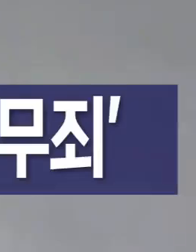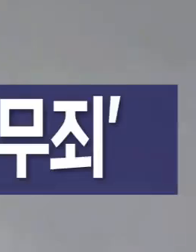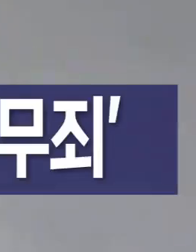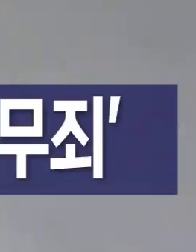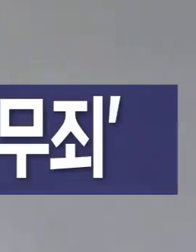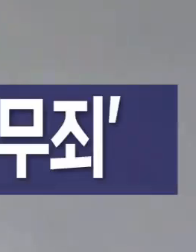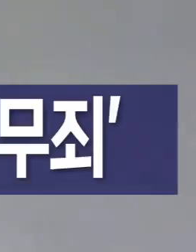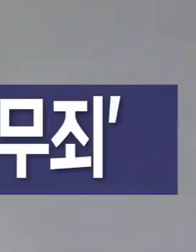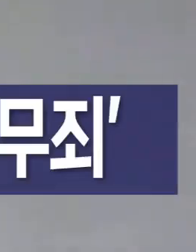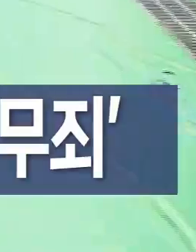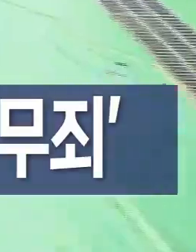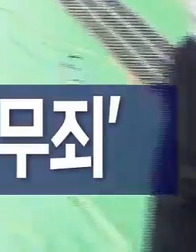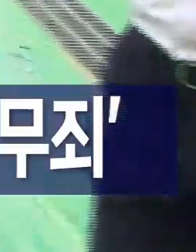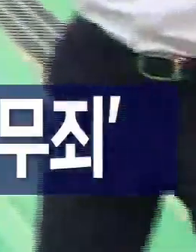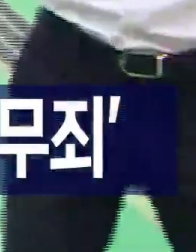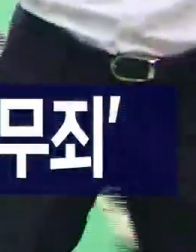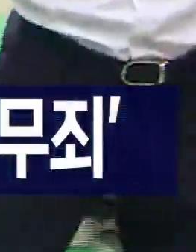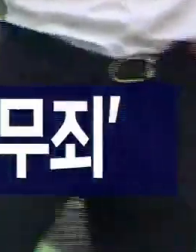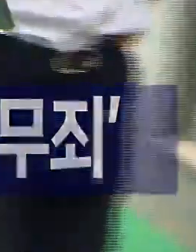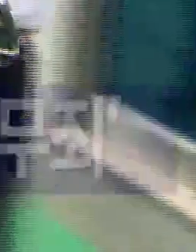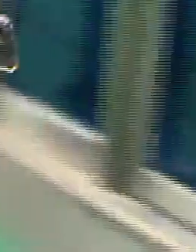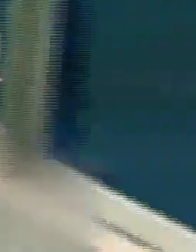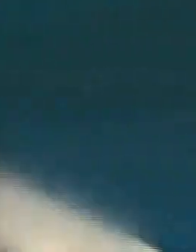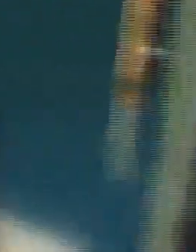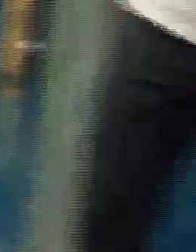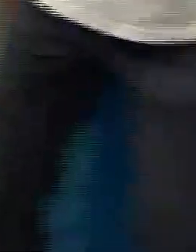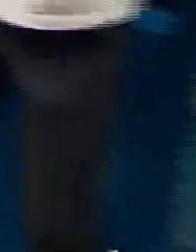음주운전 혐의에 대해서는 무죄라고